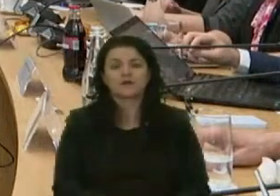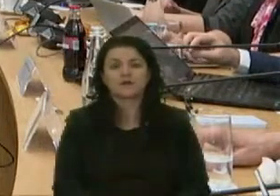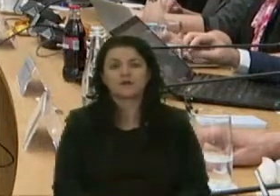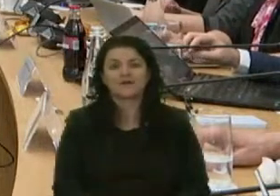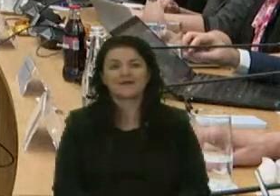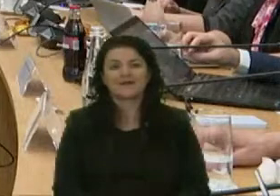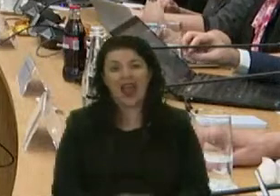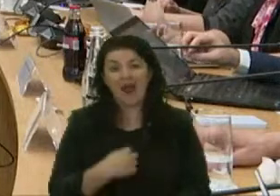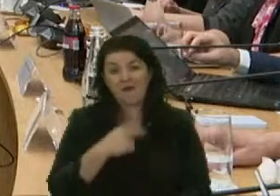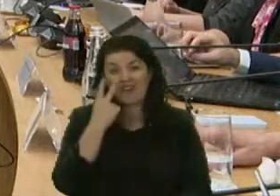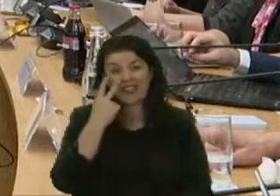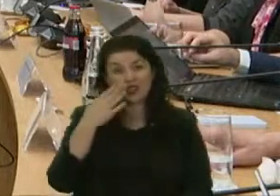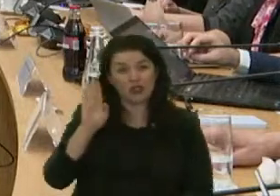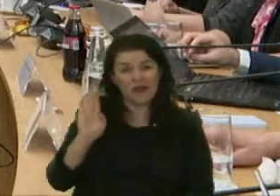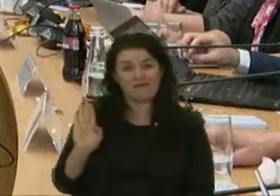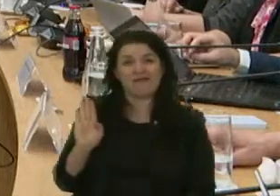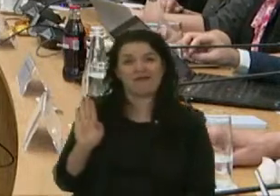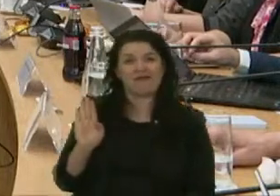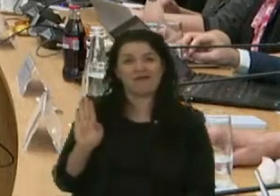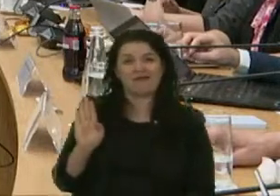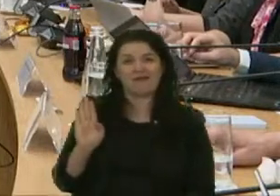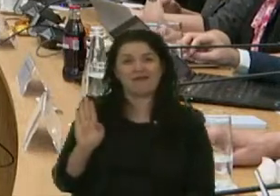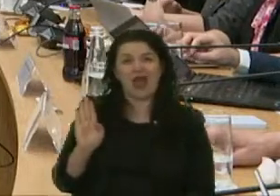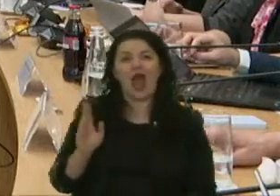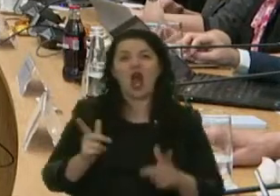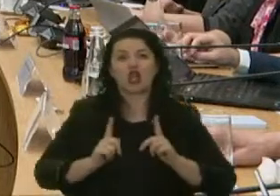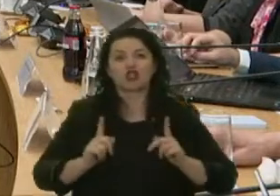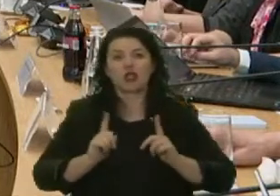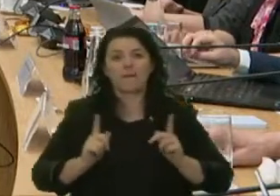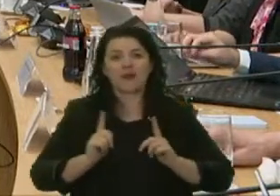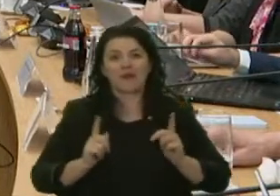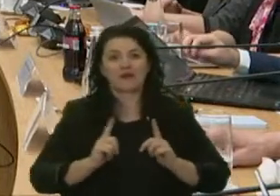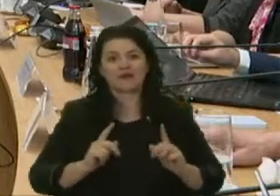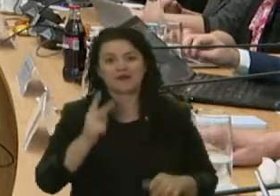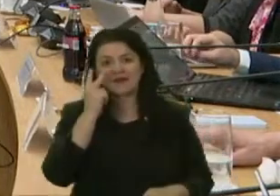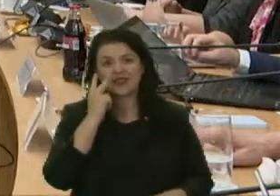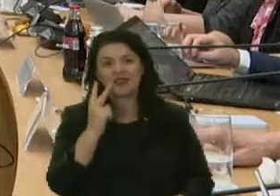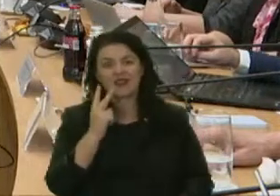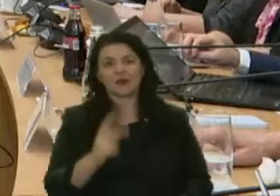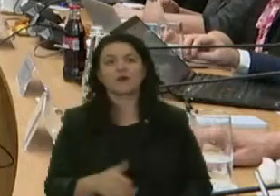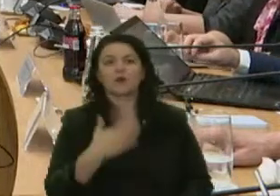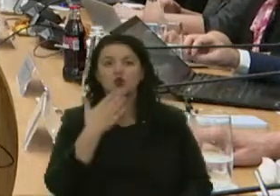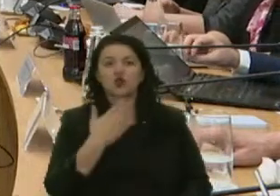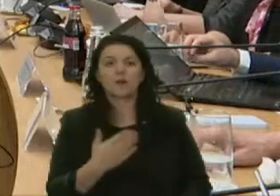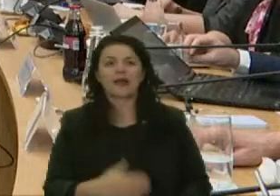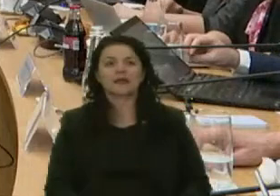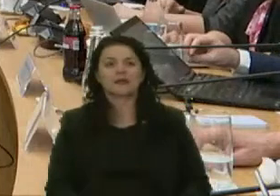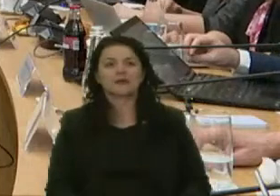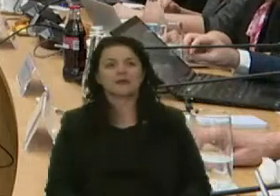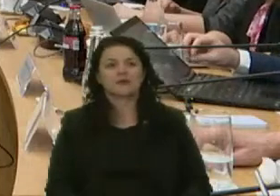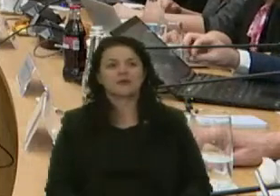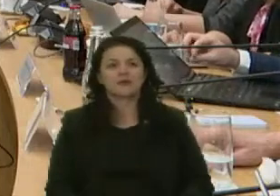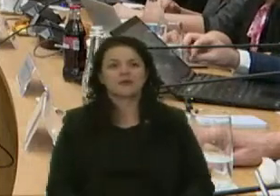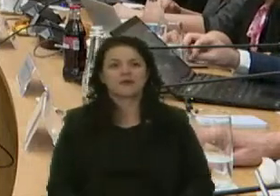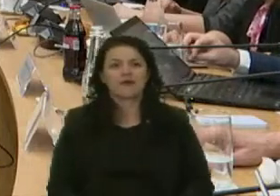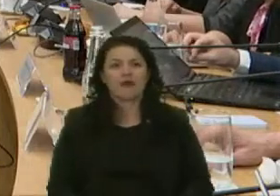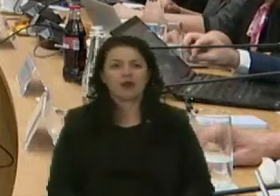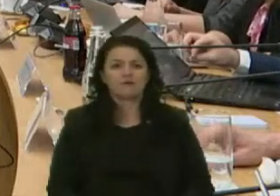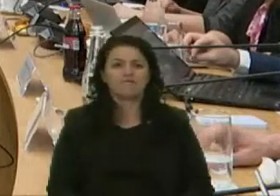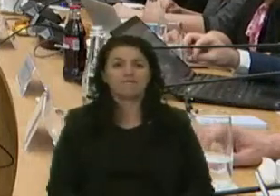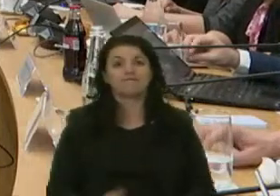văzut Da am ridicat repede mâna Domnul și așteptă să vă uitați la mine domnul președinte Mulțumesc ca să mai spargem